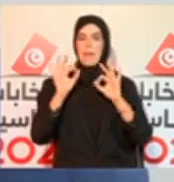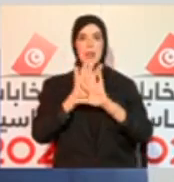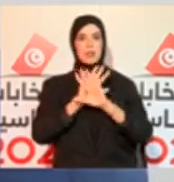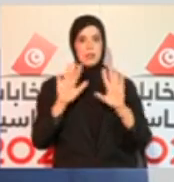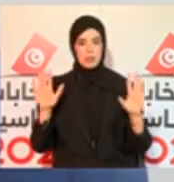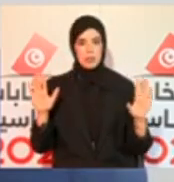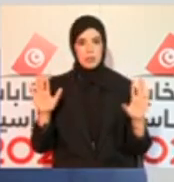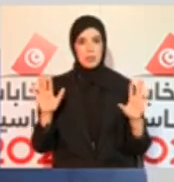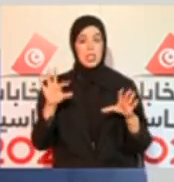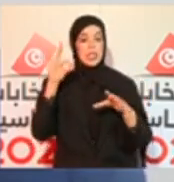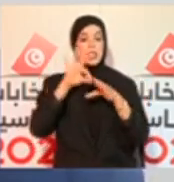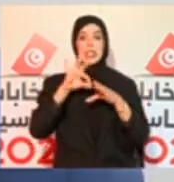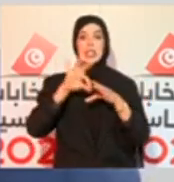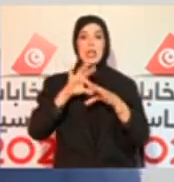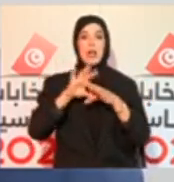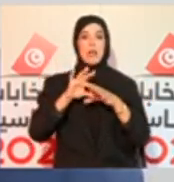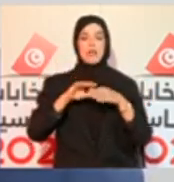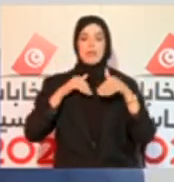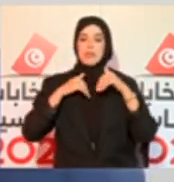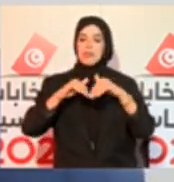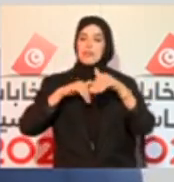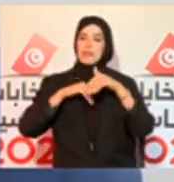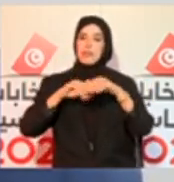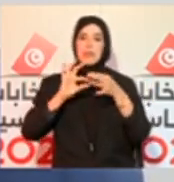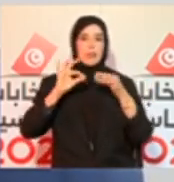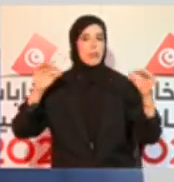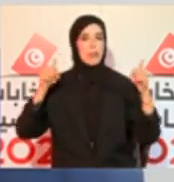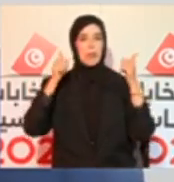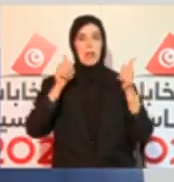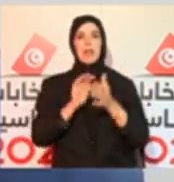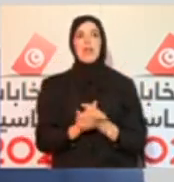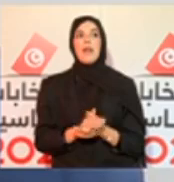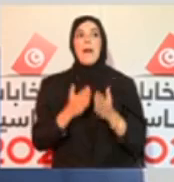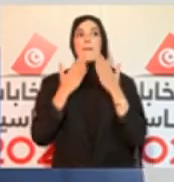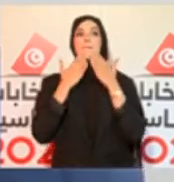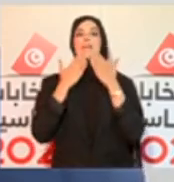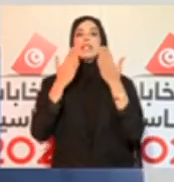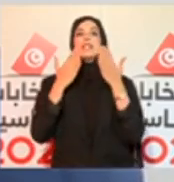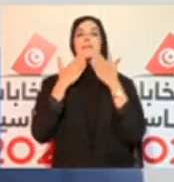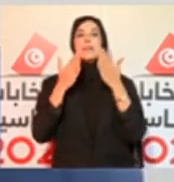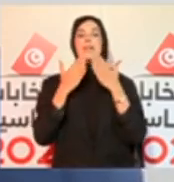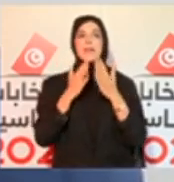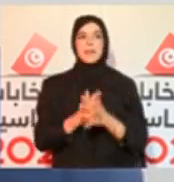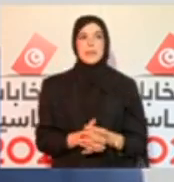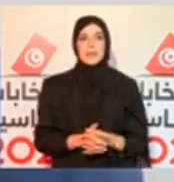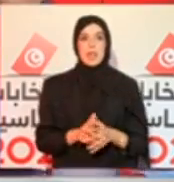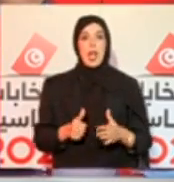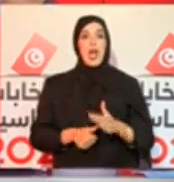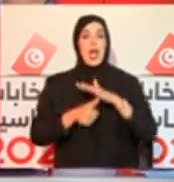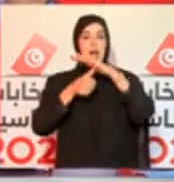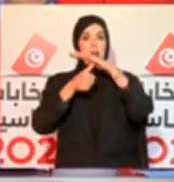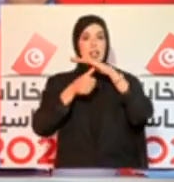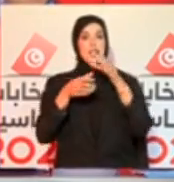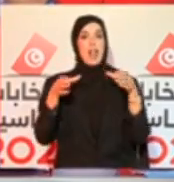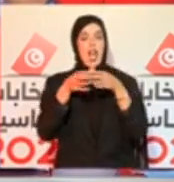معناتها العمليه تصير بسلاسه كبيره يسر شكرا ليك سي كمال ونيش رئيس الهيئه